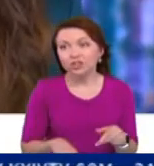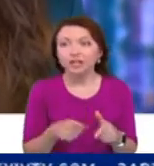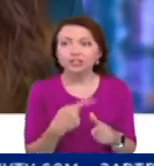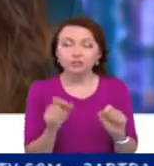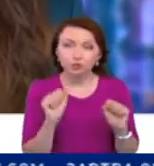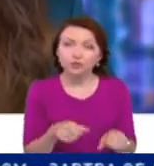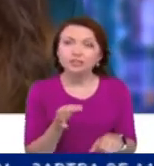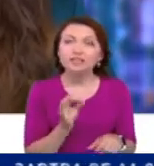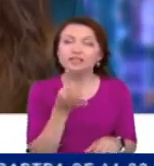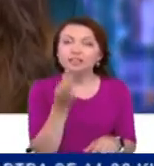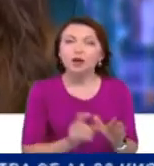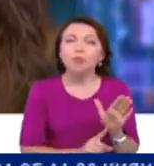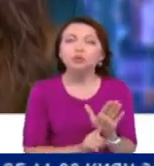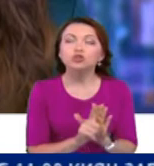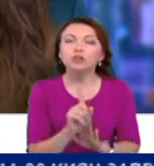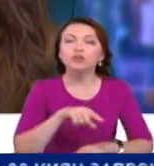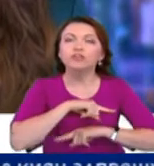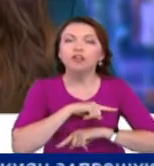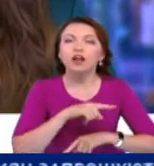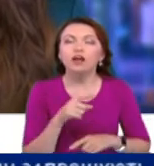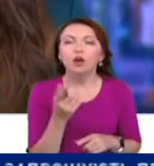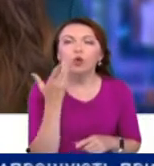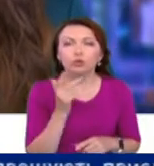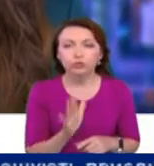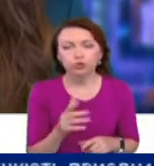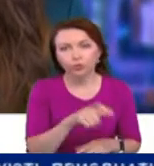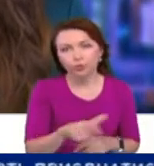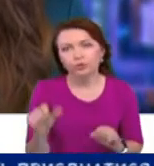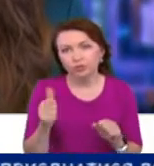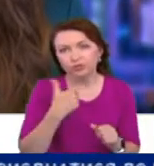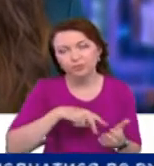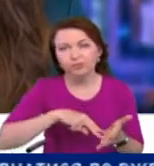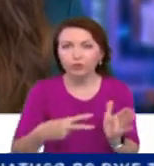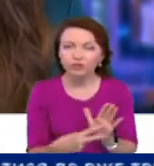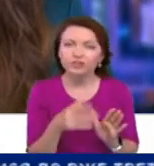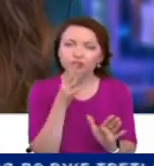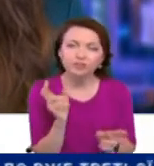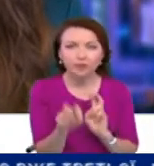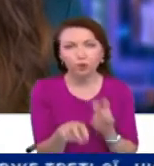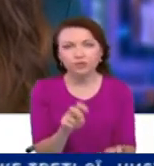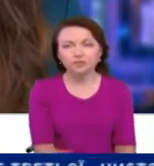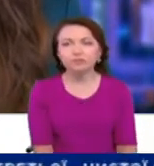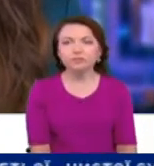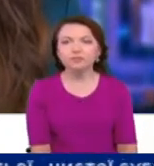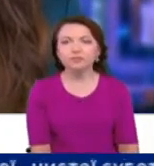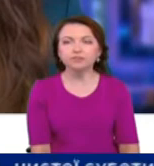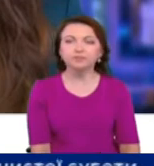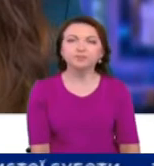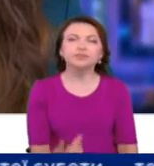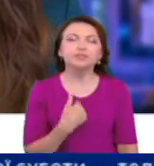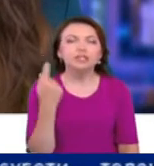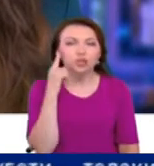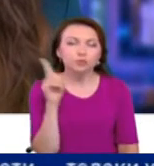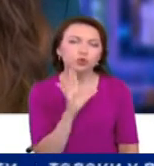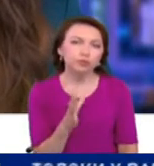сказати початок фіналів, о котрій буде? Щоб люди собі могли планувати час приходити. Я думаю, щоб бути